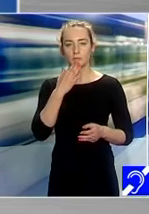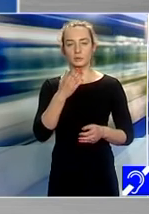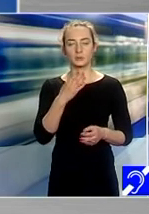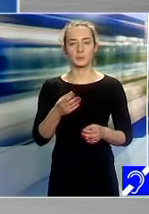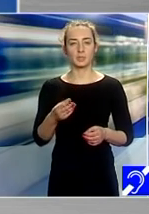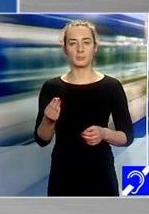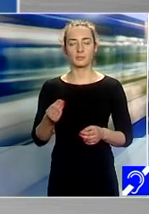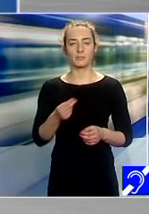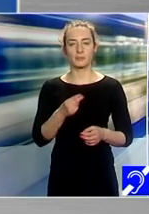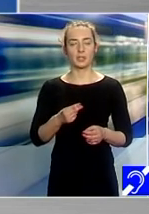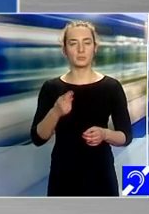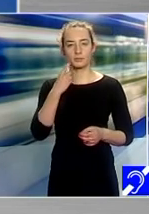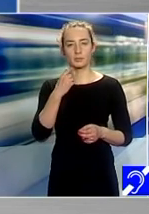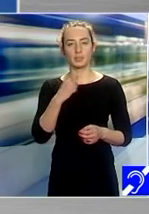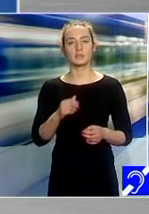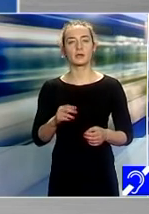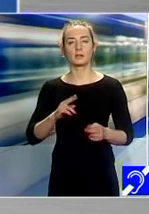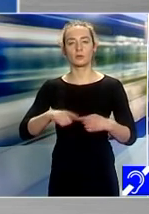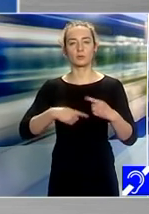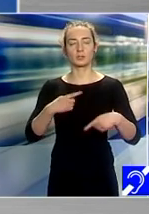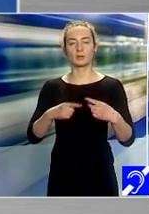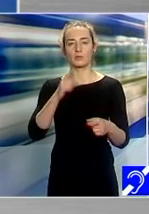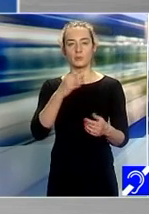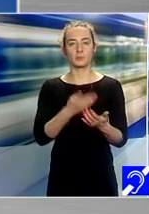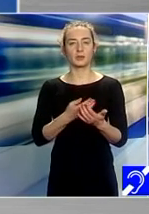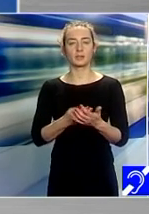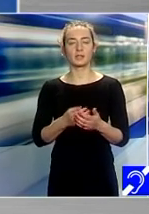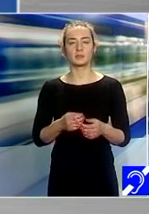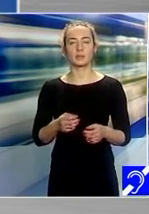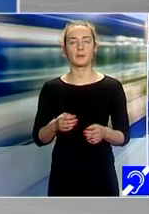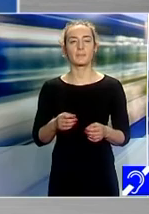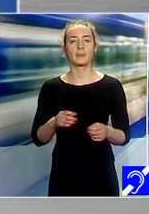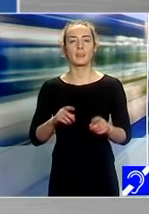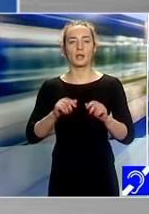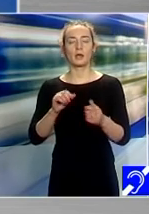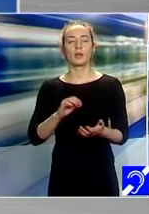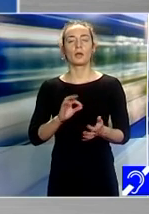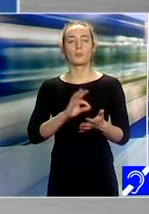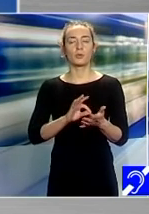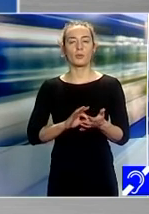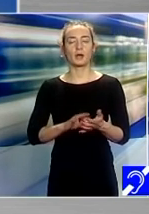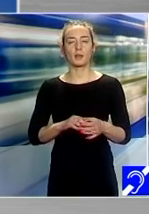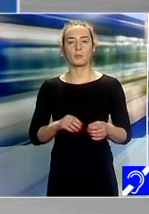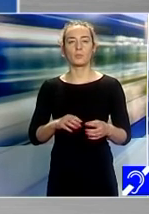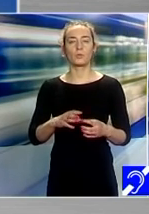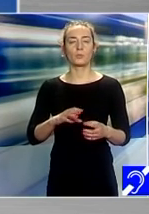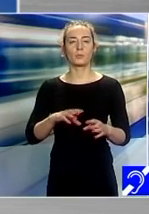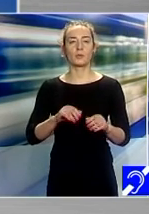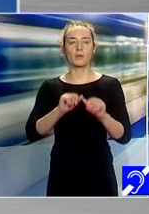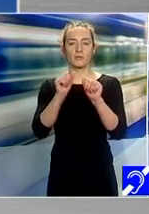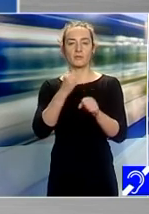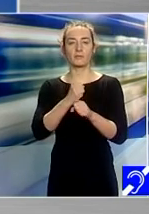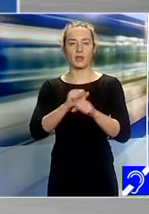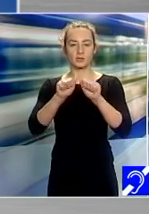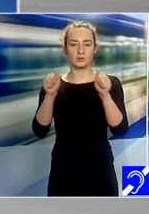mulțumesc, Ștefan. În continuare vorbim despre programul de reconstrucție mamară, care este finanțat de la bugetul de stat și în acest